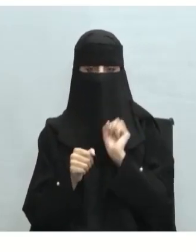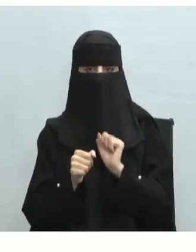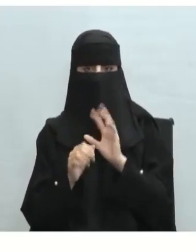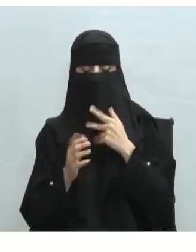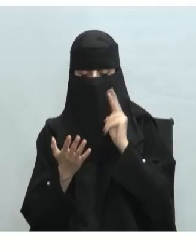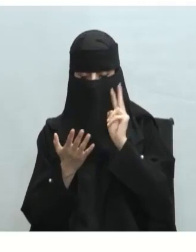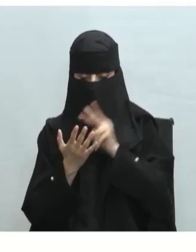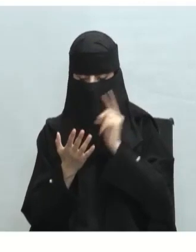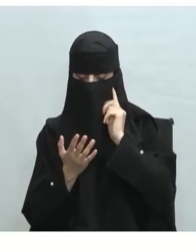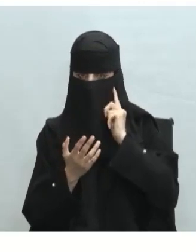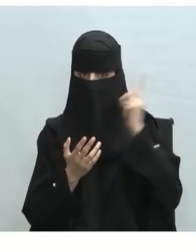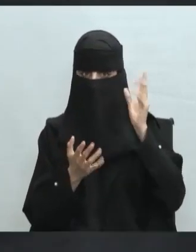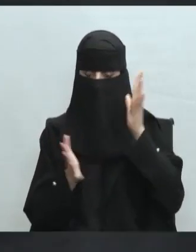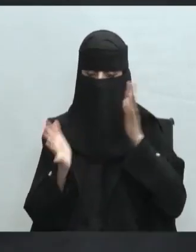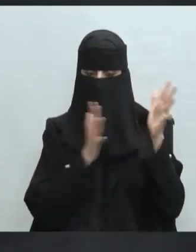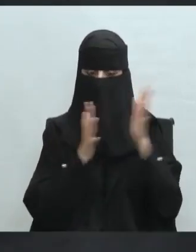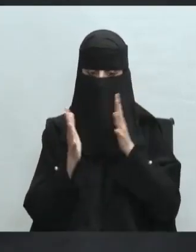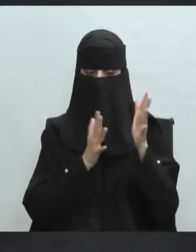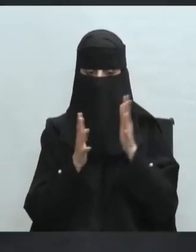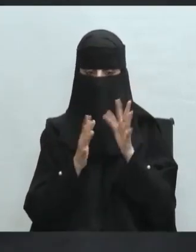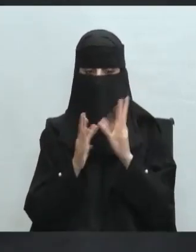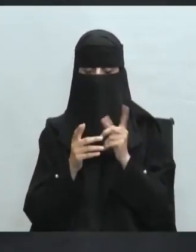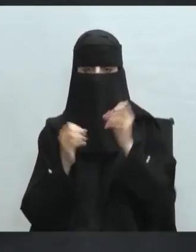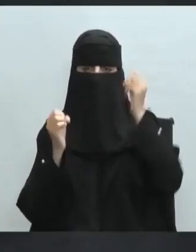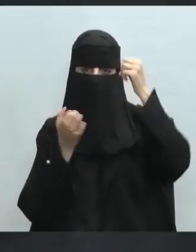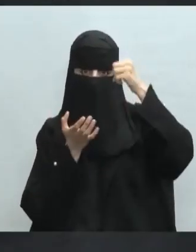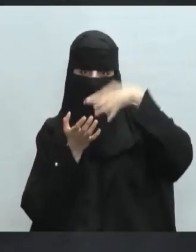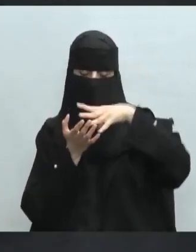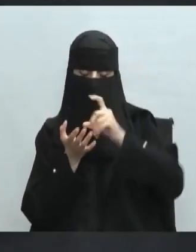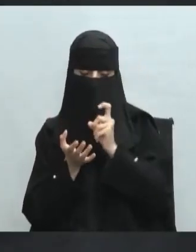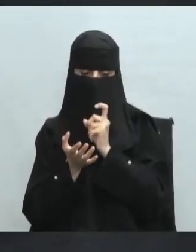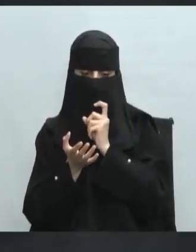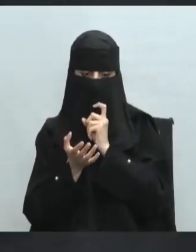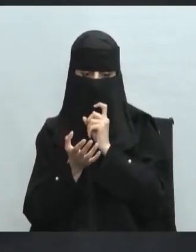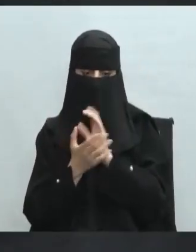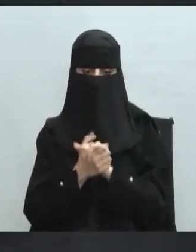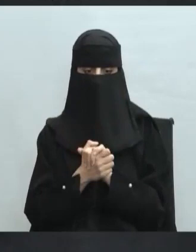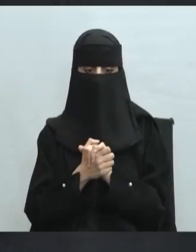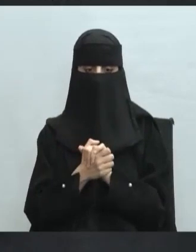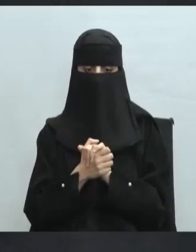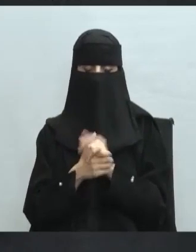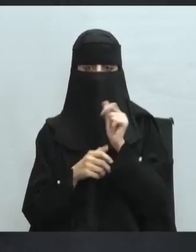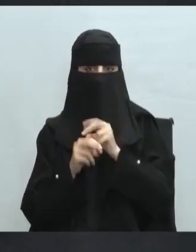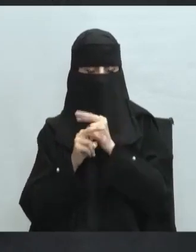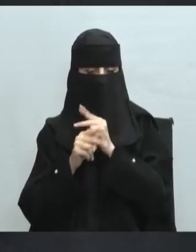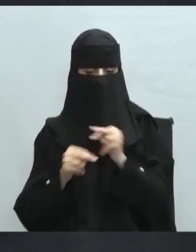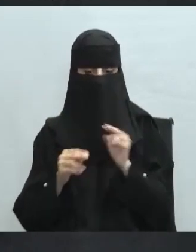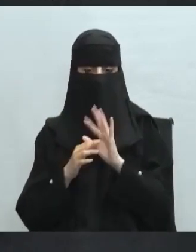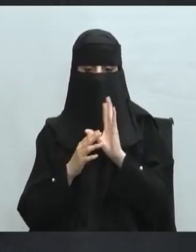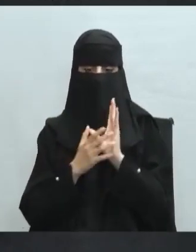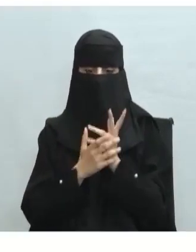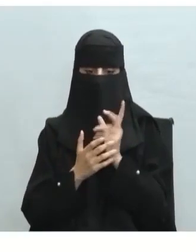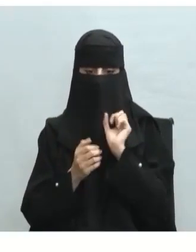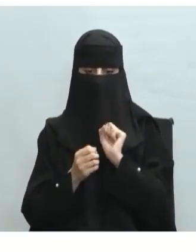لا نستطيع ان ان نقرا قراءه سريعه لماذا هناك اسباب كثيره منها اختيار الوقت غير المناسب او قله الرغبه في